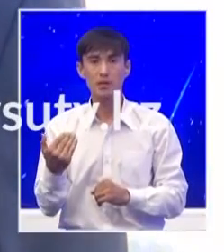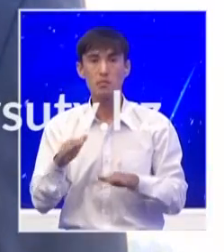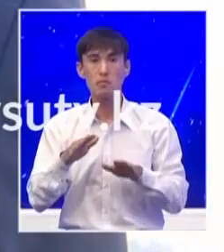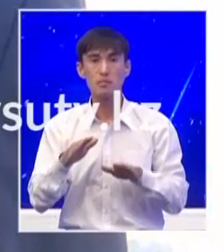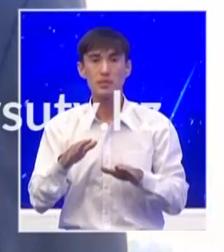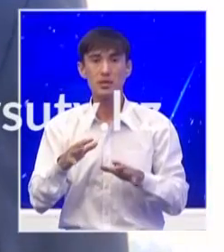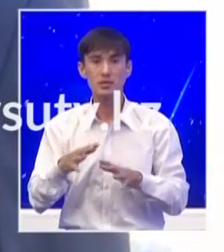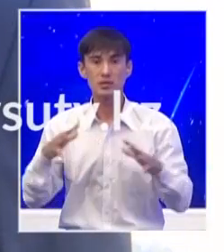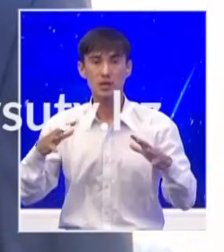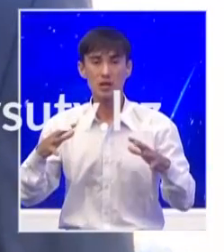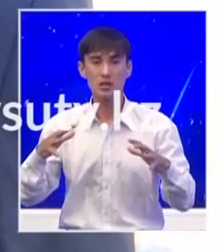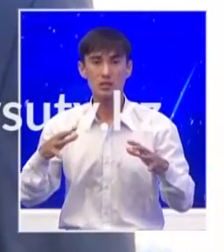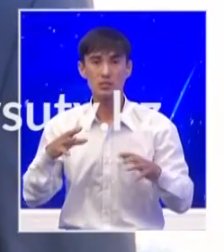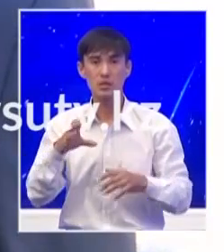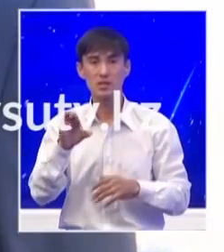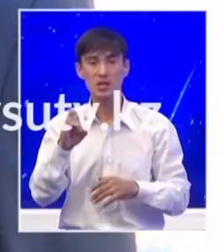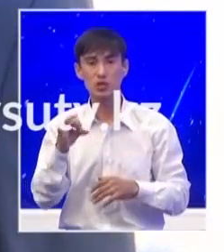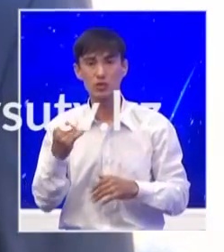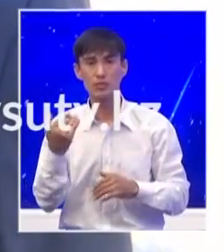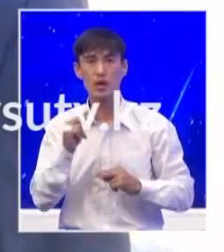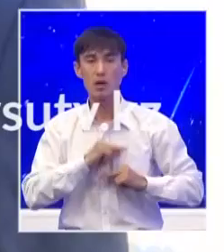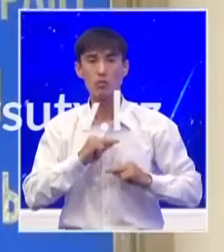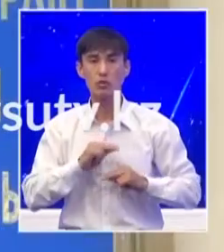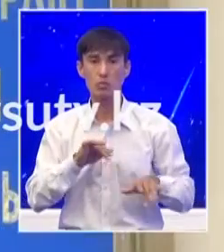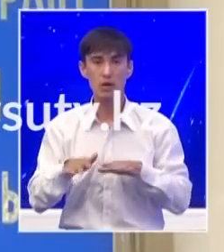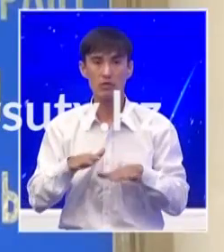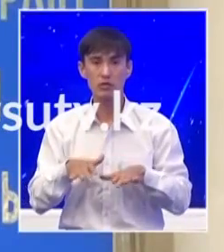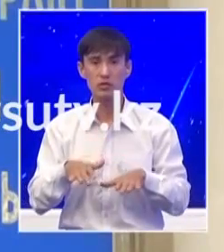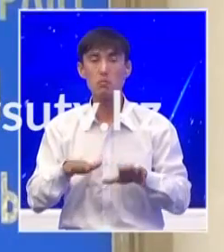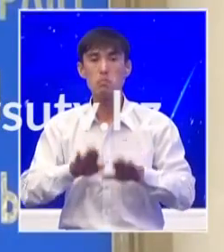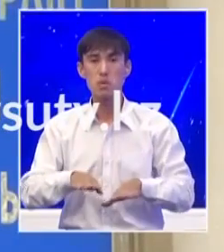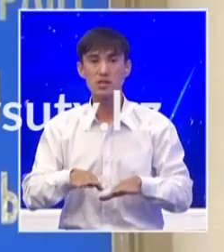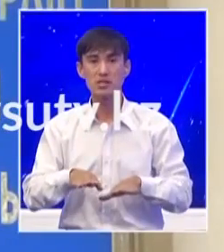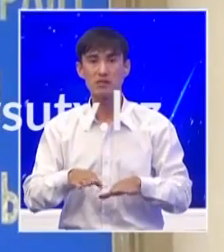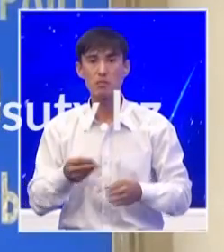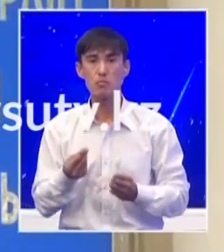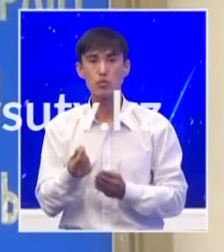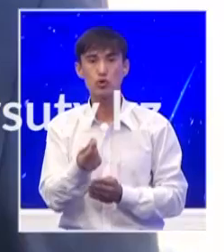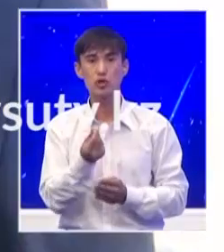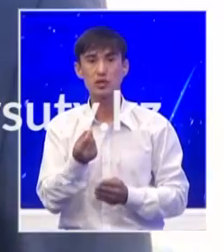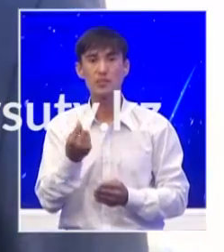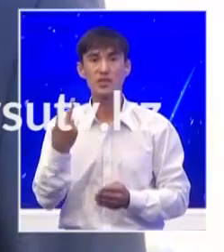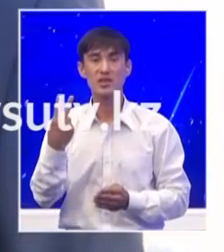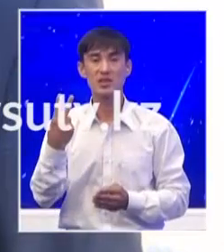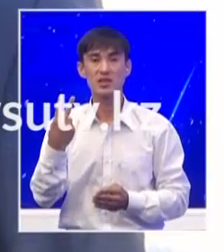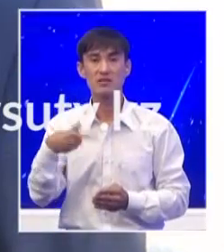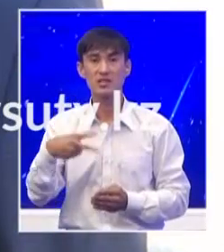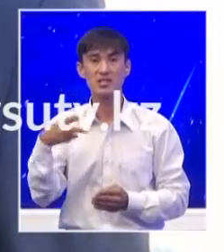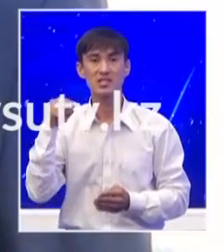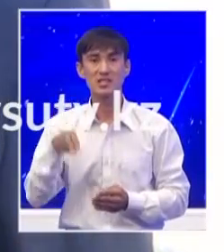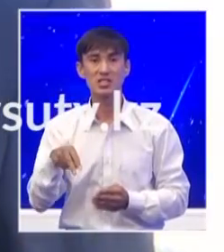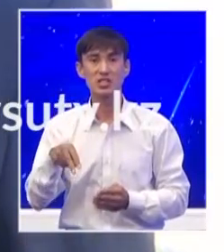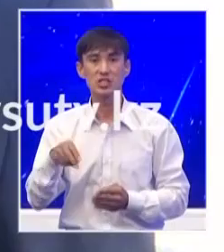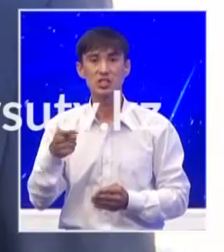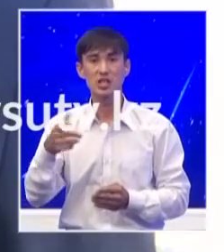нестадным саранчевым работы проводятся из средств местного бюджета. Из них порядка 20 тысяч гектаров были